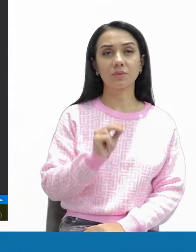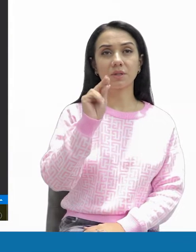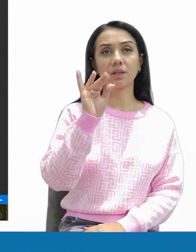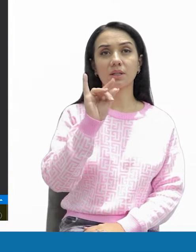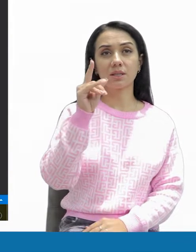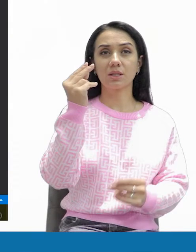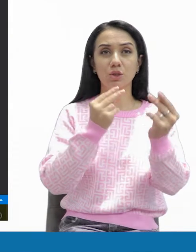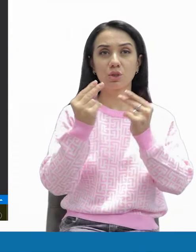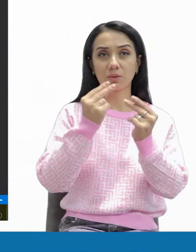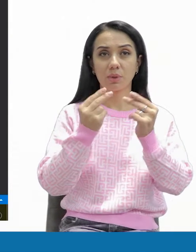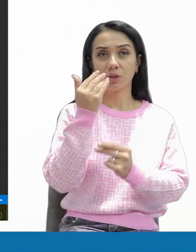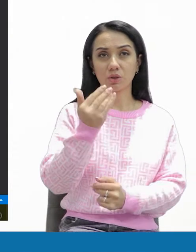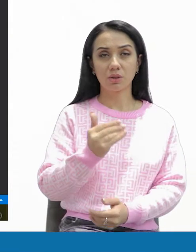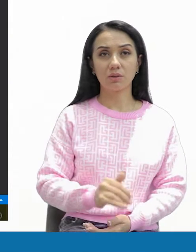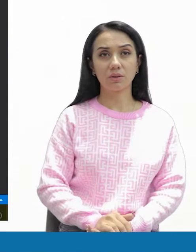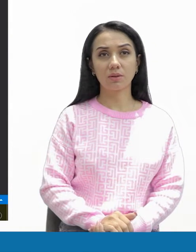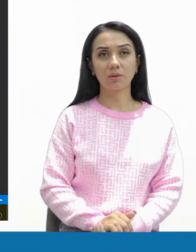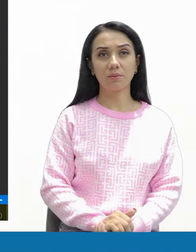Chizmachilik.